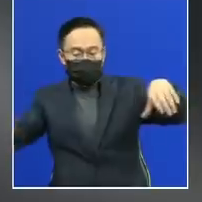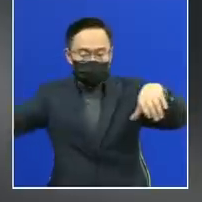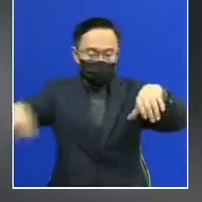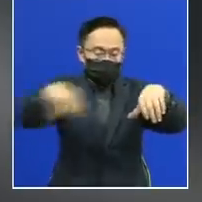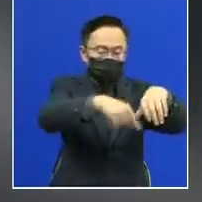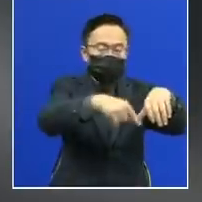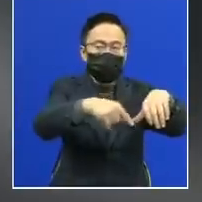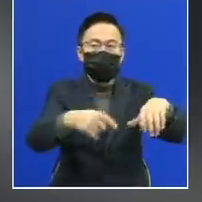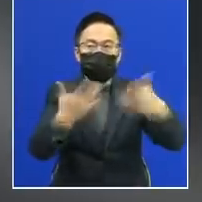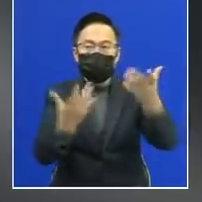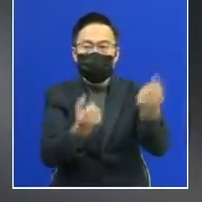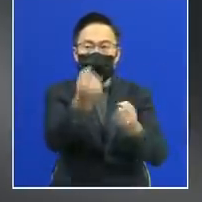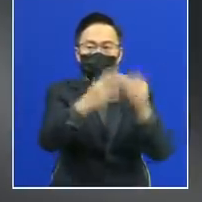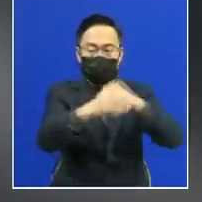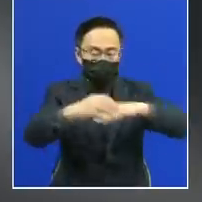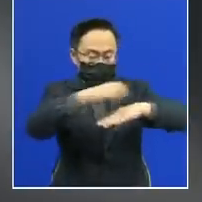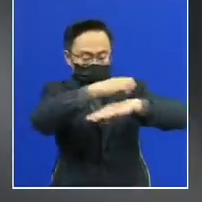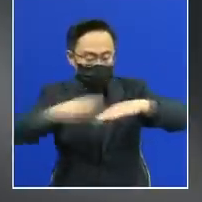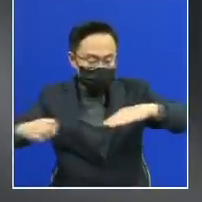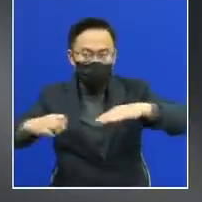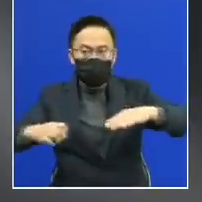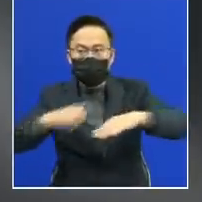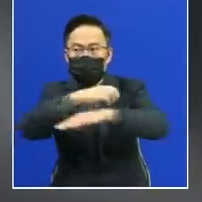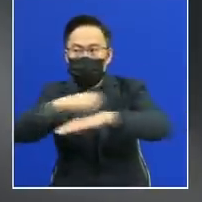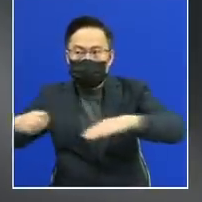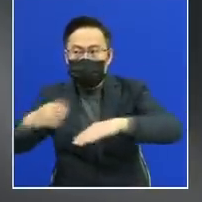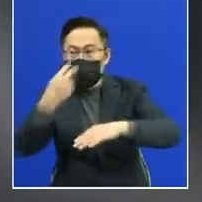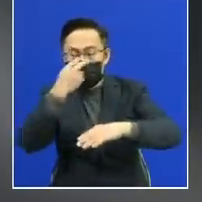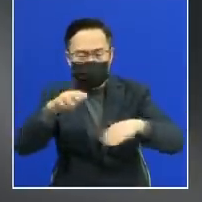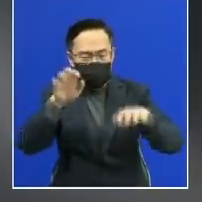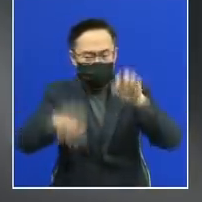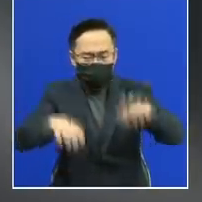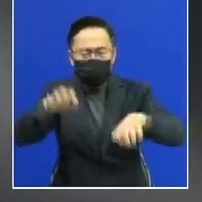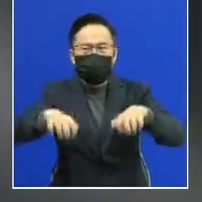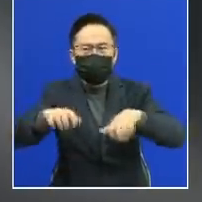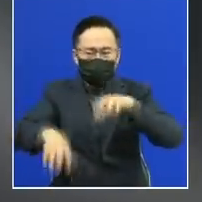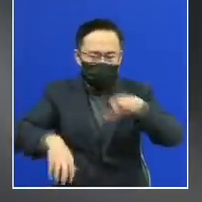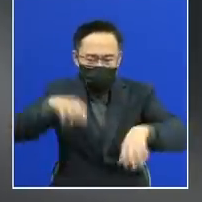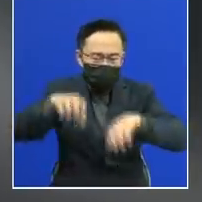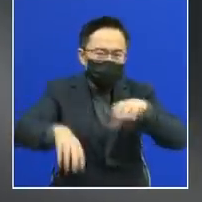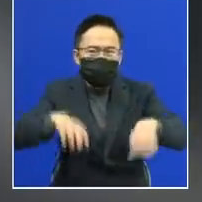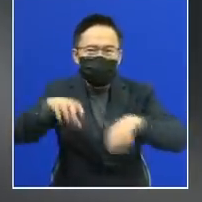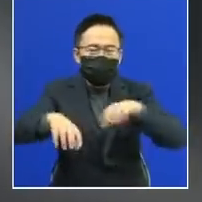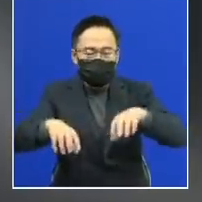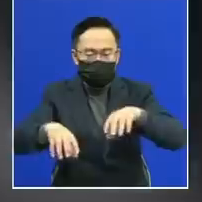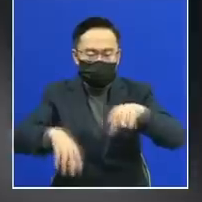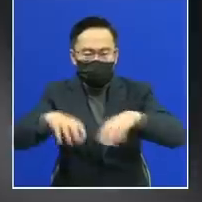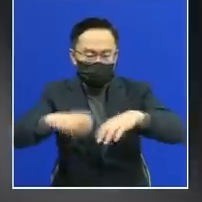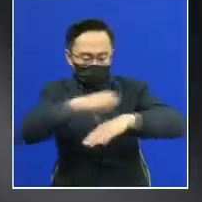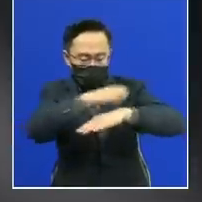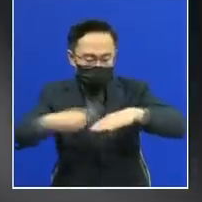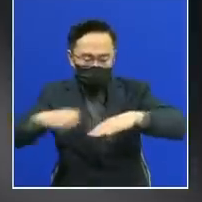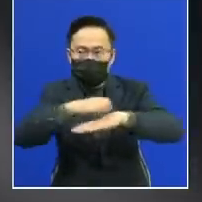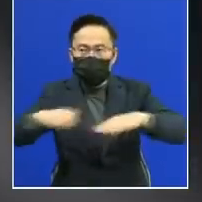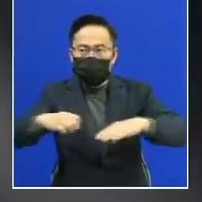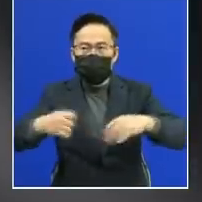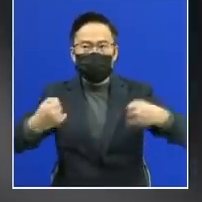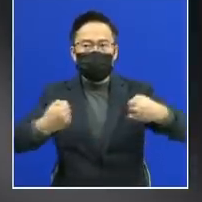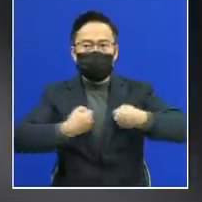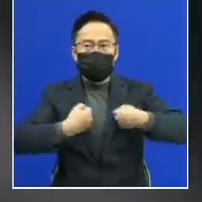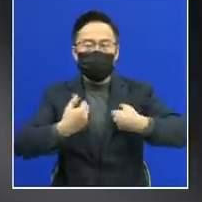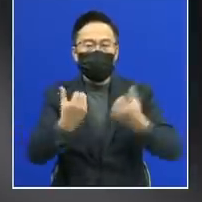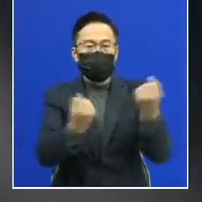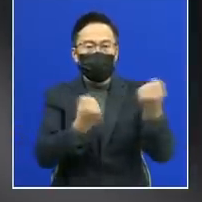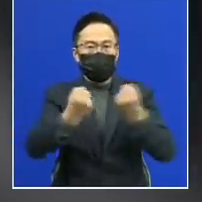คะพี่หนุ่มคะแล้วรอยเล็บแมวเนี่ยมันก็ไปสร้างความขีดข่วนอยู่บนหลังคารถเจ้าของรถเขาก็เลยฟ้องร้องเรียก